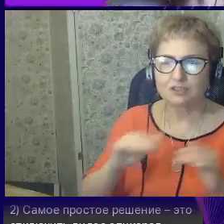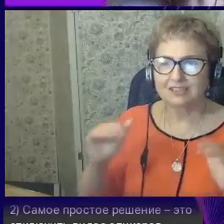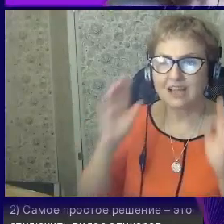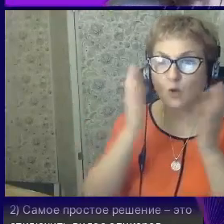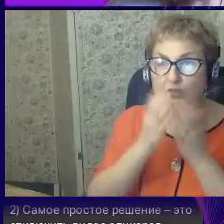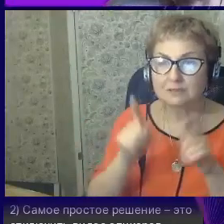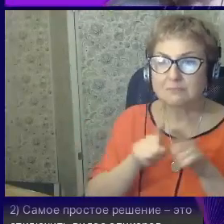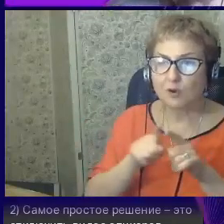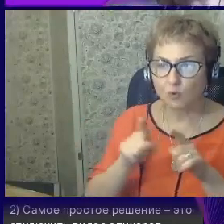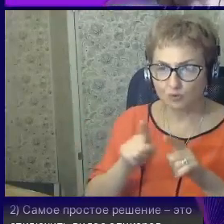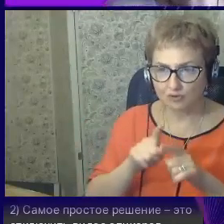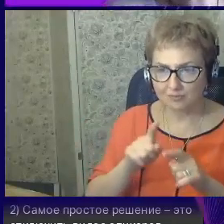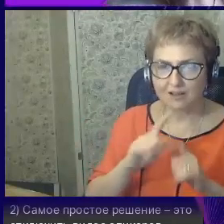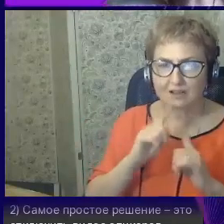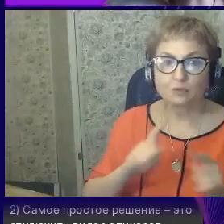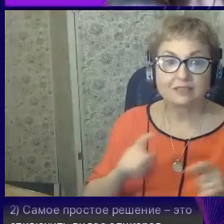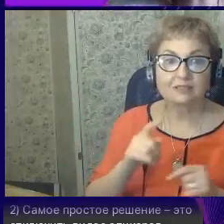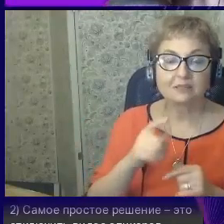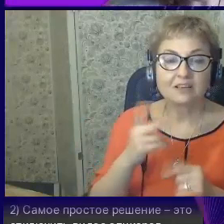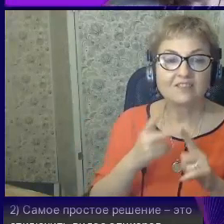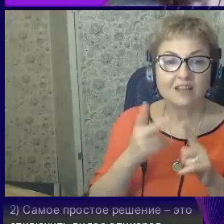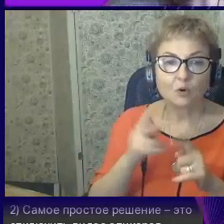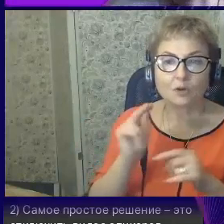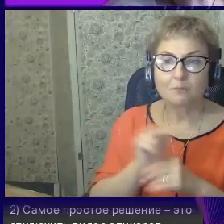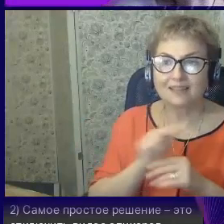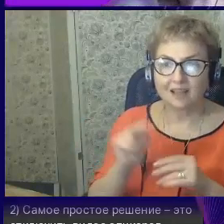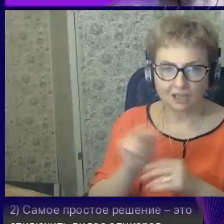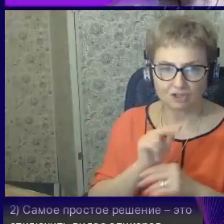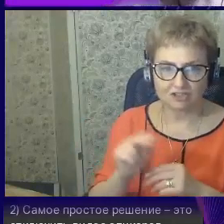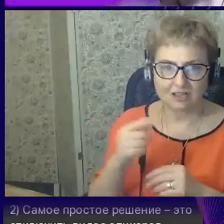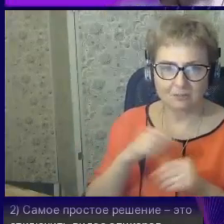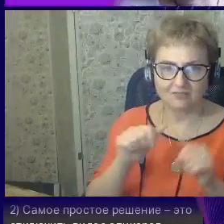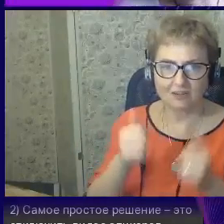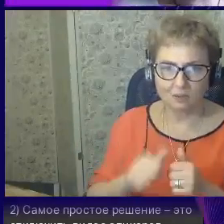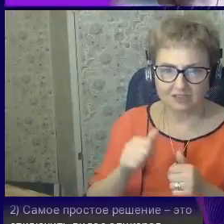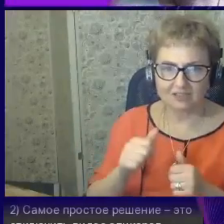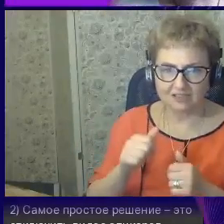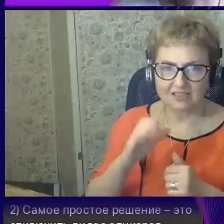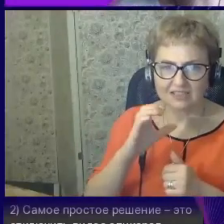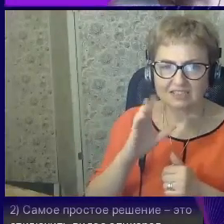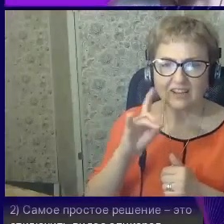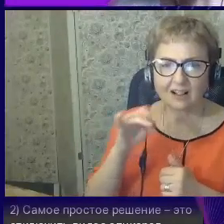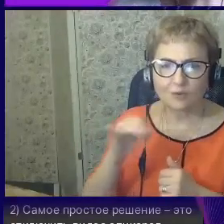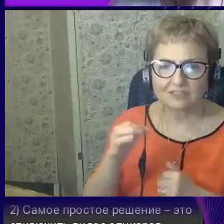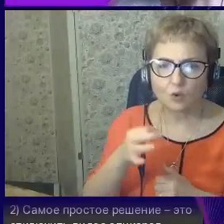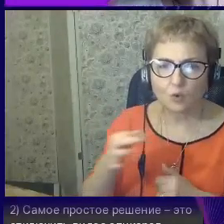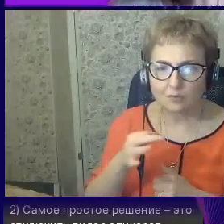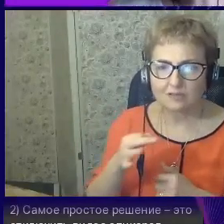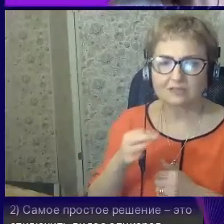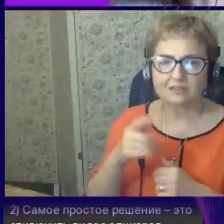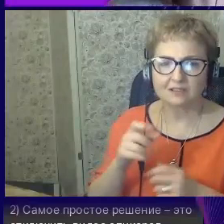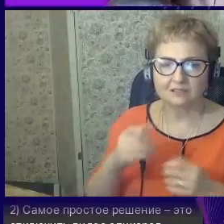и схожими особенностями. Второе направление – это педагогическое. То есть мы формируем в Свердловской области пул специалистов,